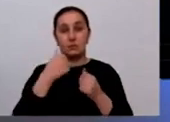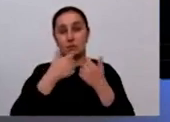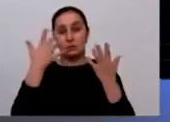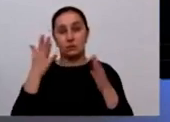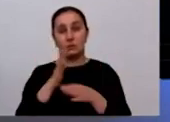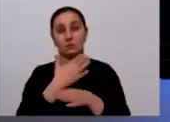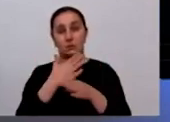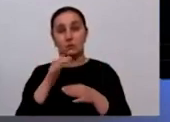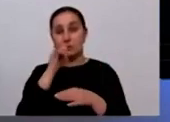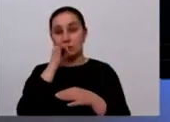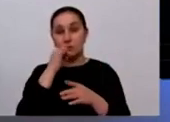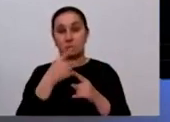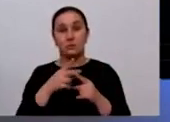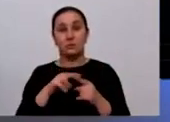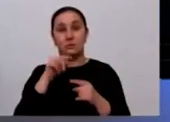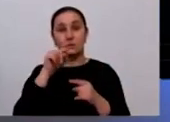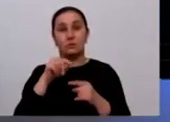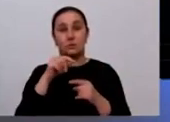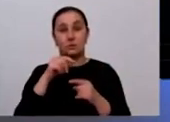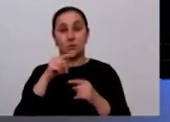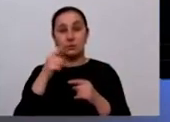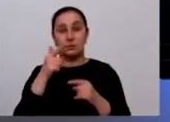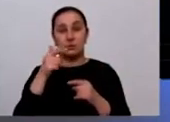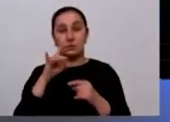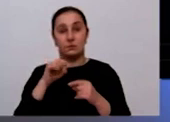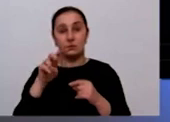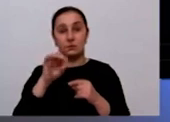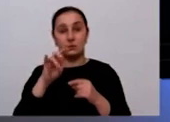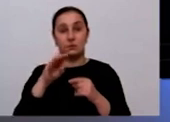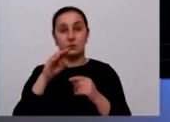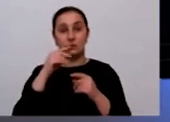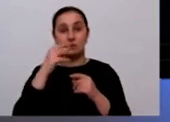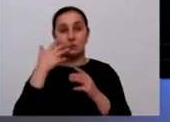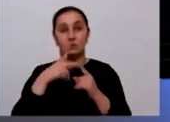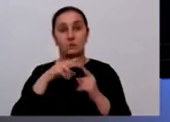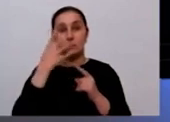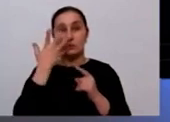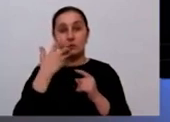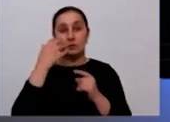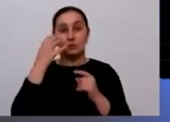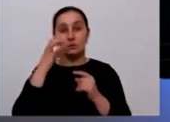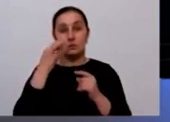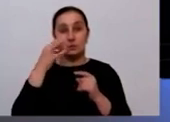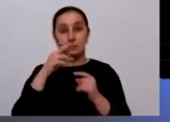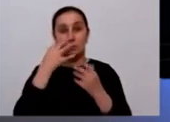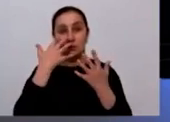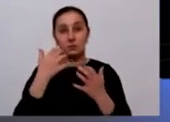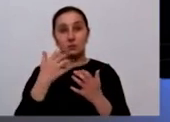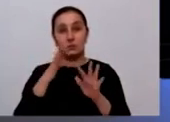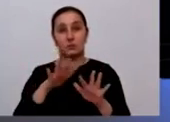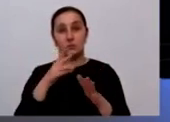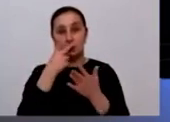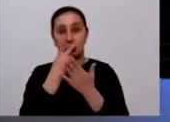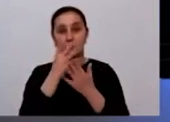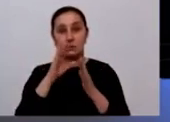yorug'larni ajratib bo'lmaydi. Shuning uchun biz gradient orqali bersak, rangini, soya, to'q joylarni alohida ko'rsatib beramiz.